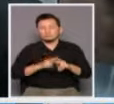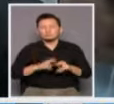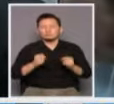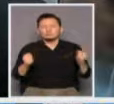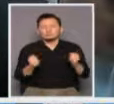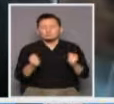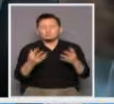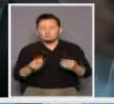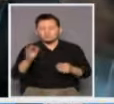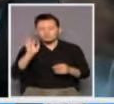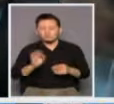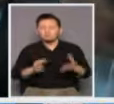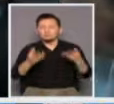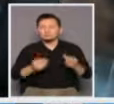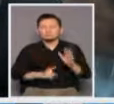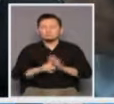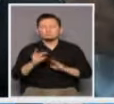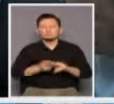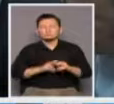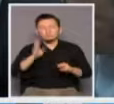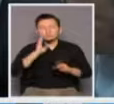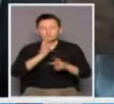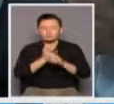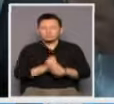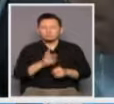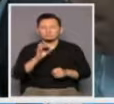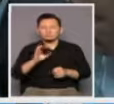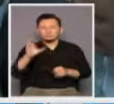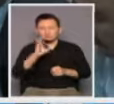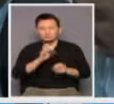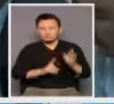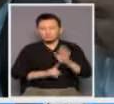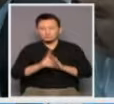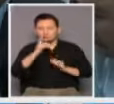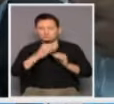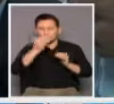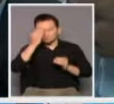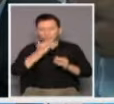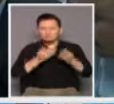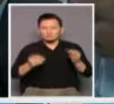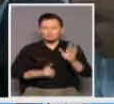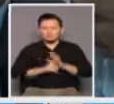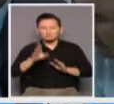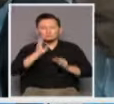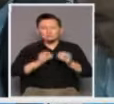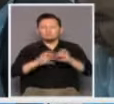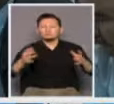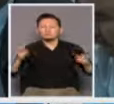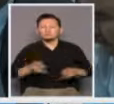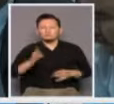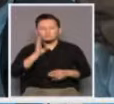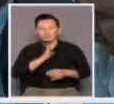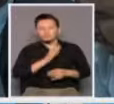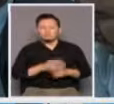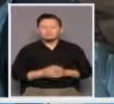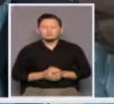мезгілде, қыстың алты айында біз вообще суды дейтін азайт дейміз, ертең автоматически сентябрь бола ма, дейтін қысқа түсірейміз, сосын не бола ма, ноябрь бола